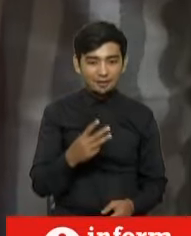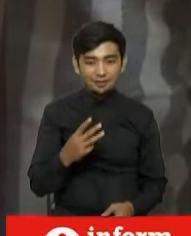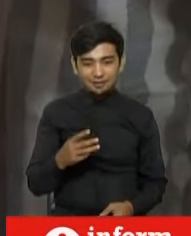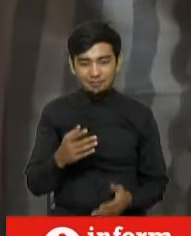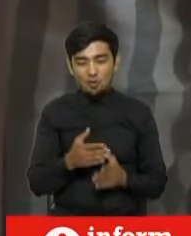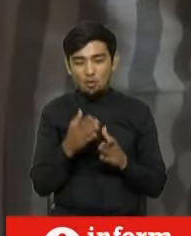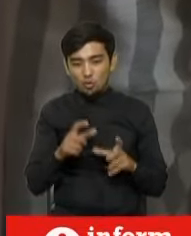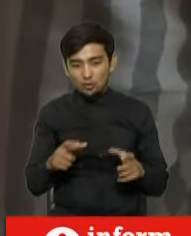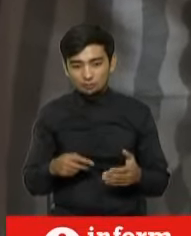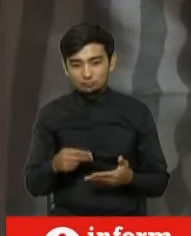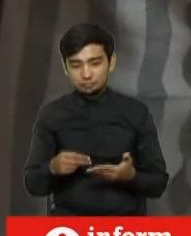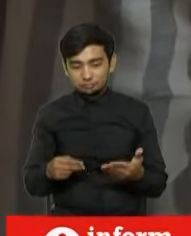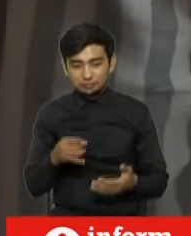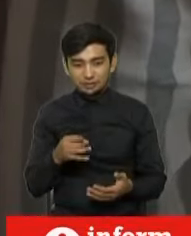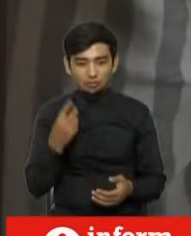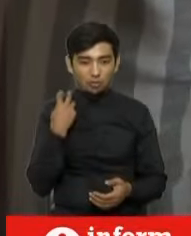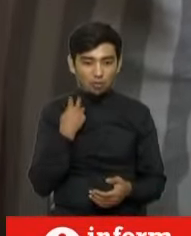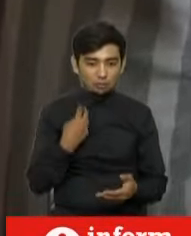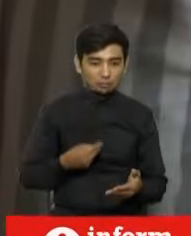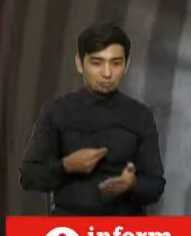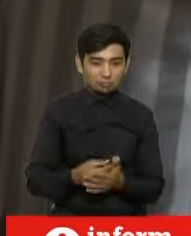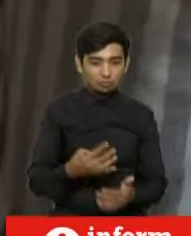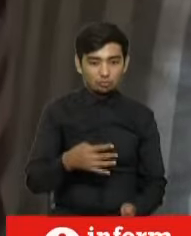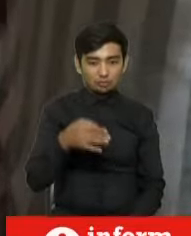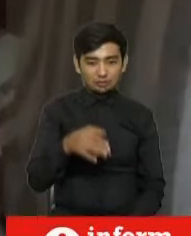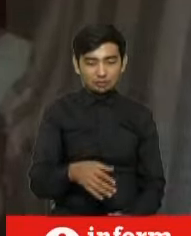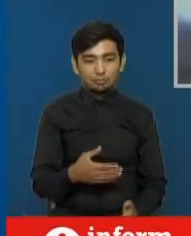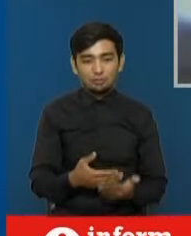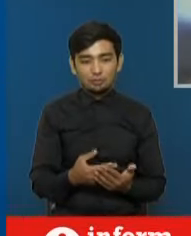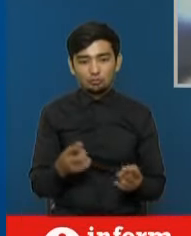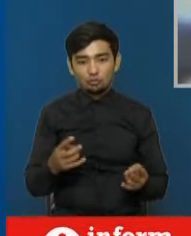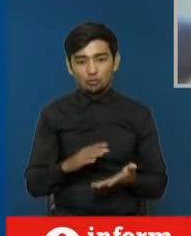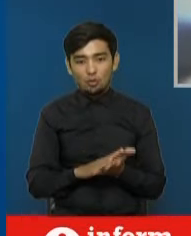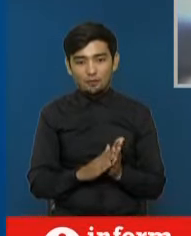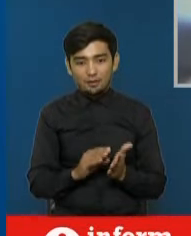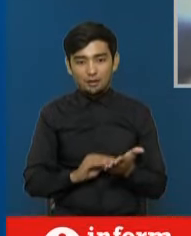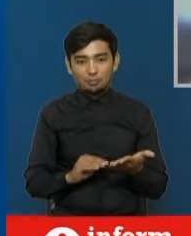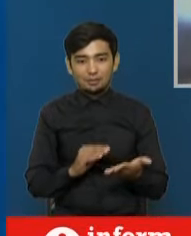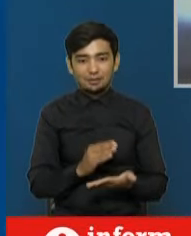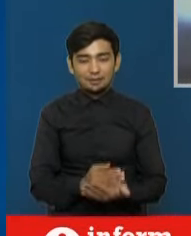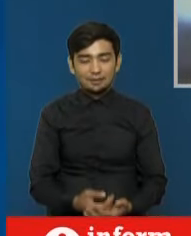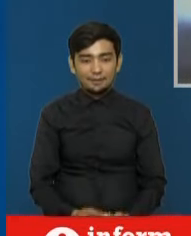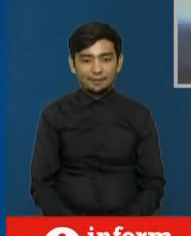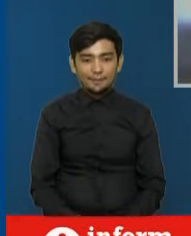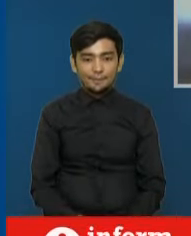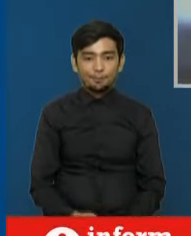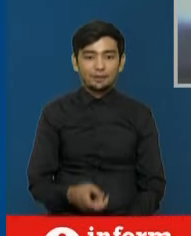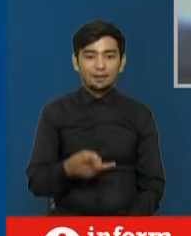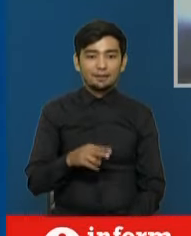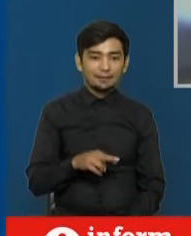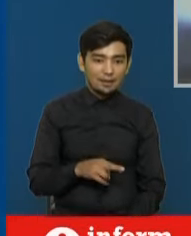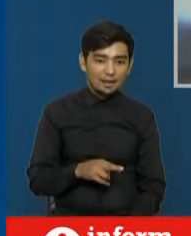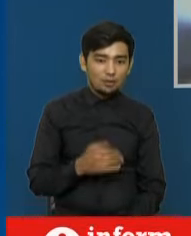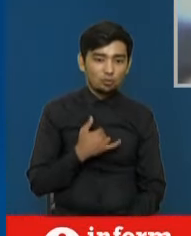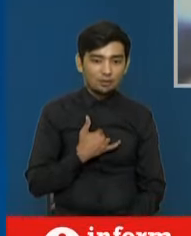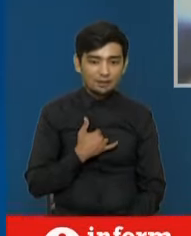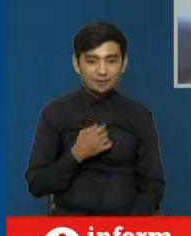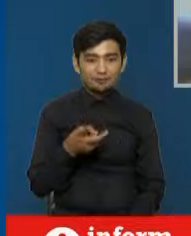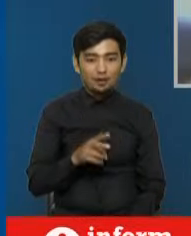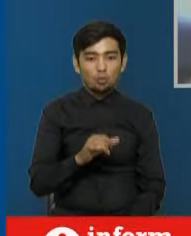и оплатить задолженности около 40 тысяч. Эти условия прописаны в договоре. Два условия у нас для того, чтобы расторгнуть.